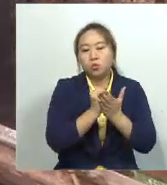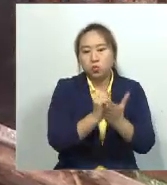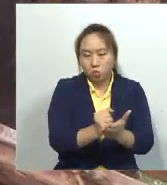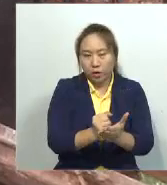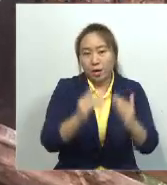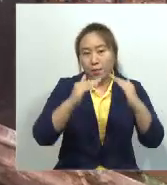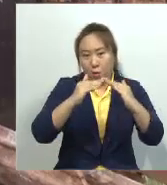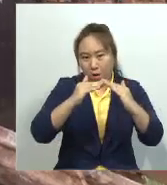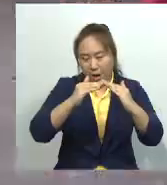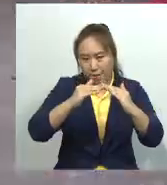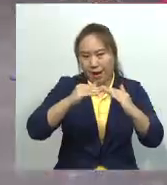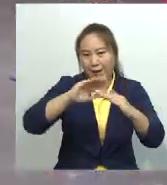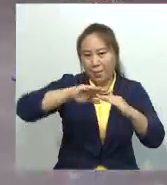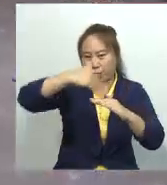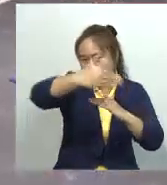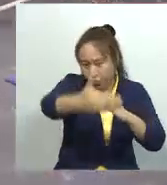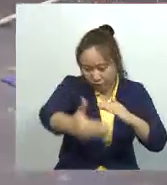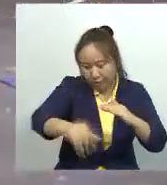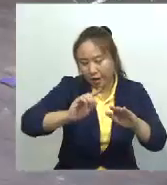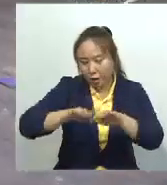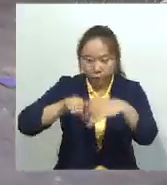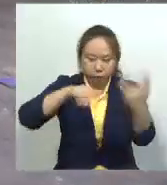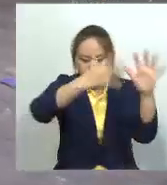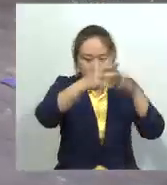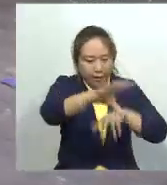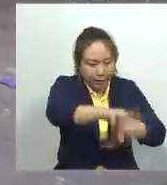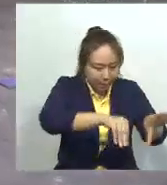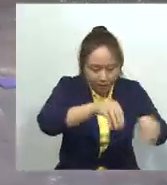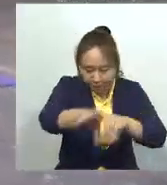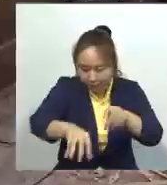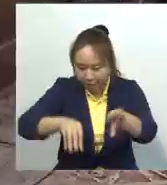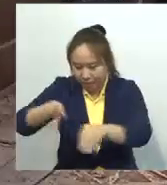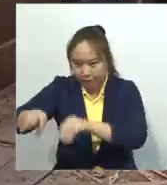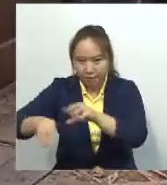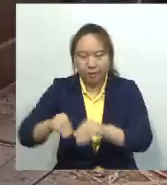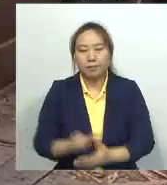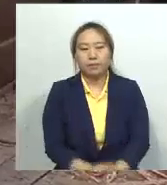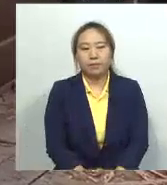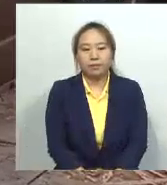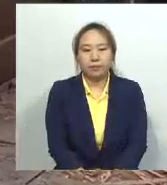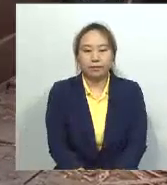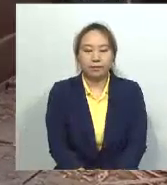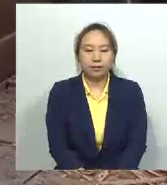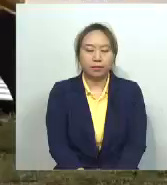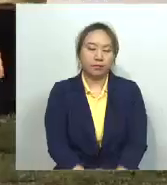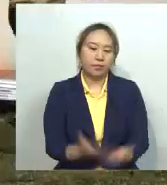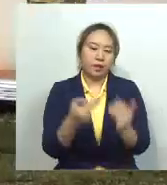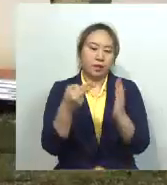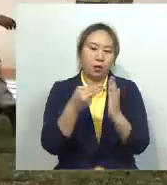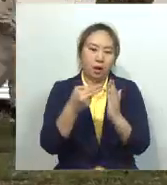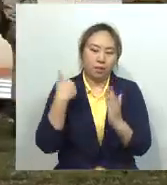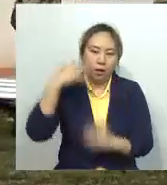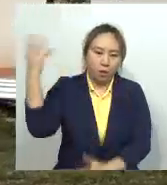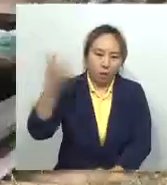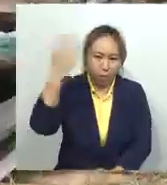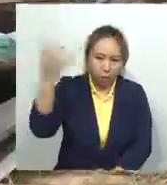าบ้านนะครับพร้อมกับสังกะสีที่ถูกพายุพัดออกจากตัวบ้านออกจากเส้นทางสัญจรไปด้วยนะครับจังหวัดหนองคายถูกพายุ